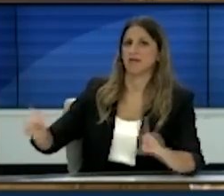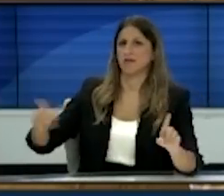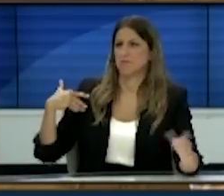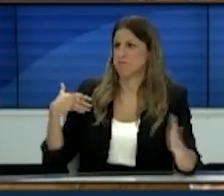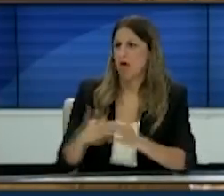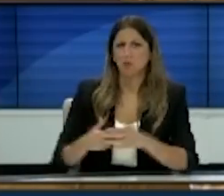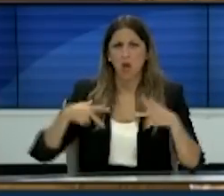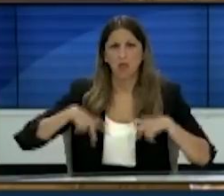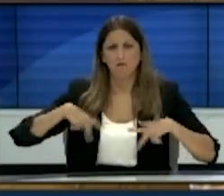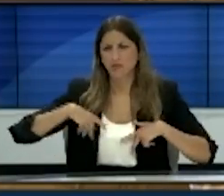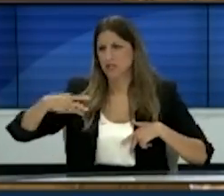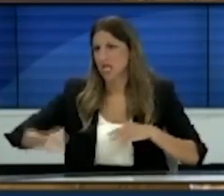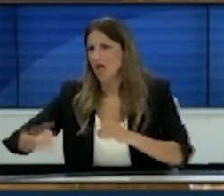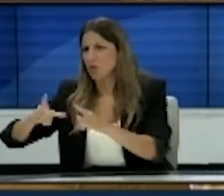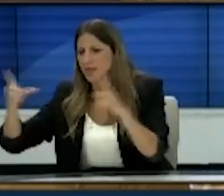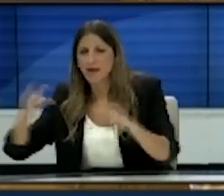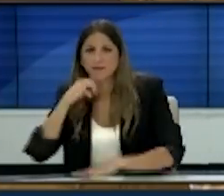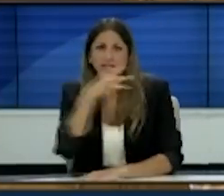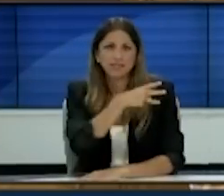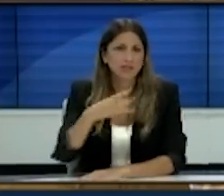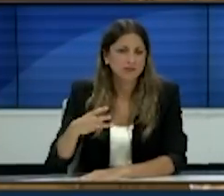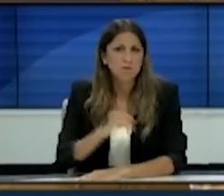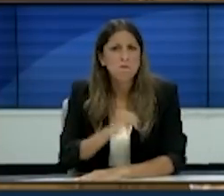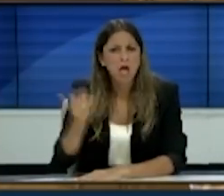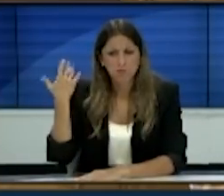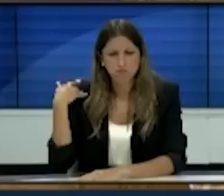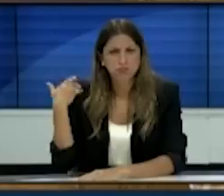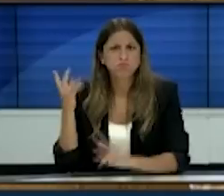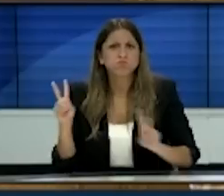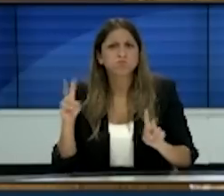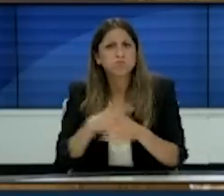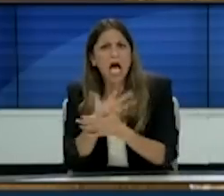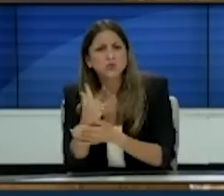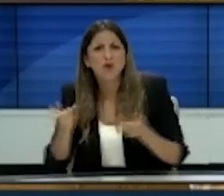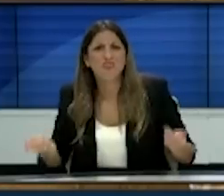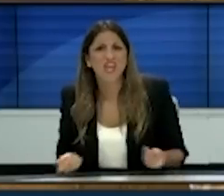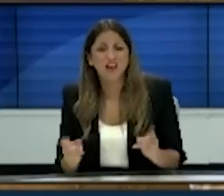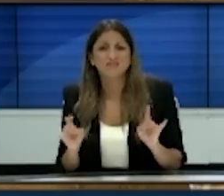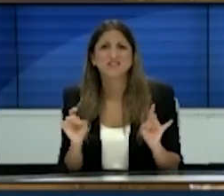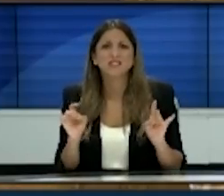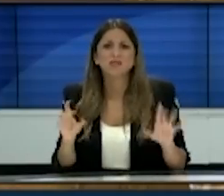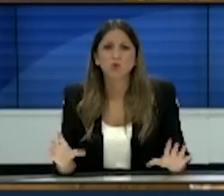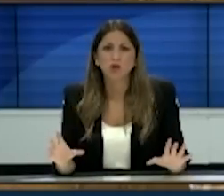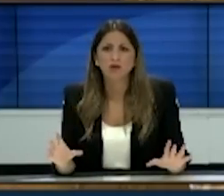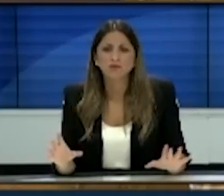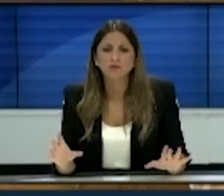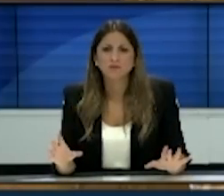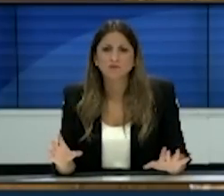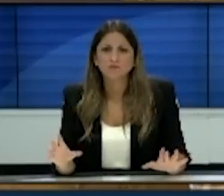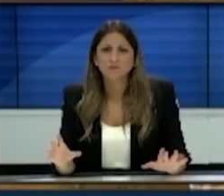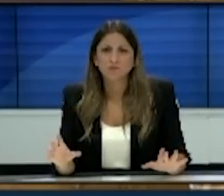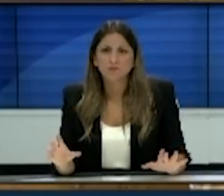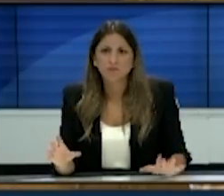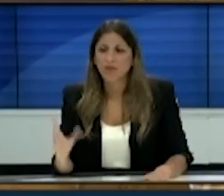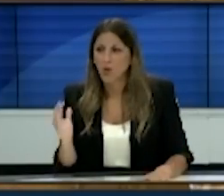κυβέρνηση της Νέας Δημοκρατίας, του ΣΥΡΙΖΑ, του ΠΑΣΟΚ παλιότερα να κάνει το στοιχειώδες, να μην διορίζεται η